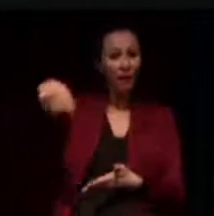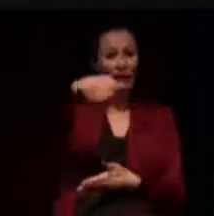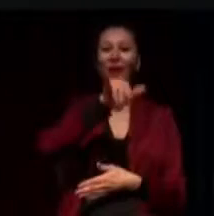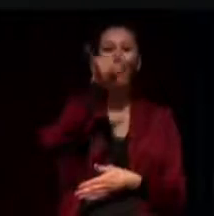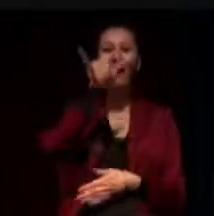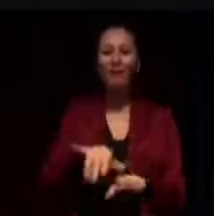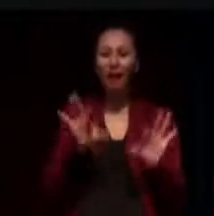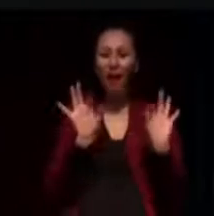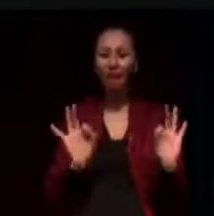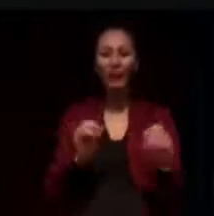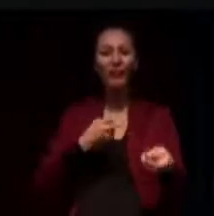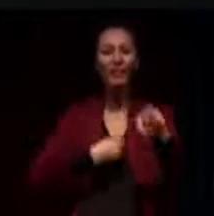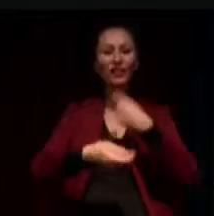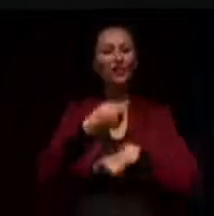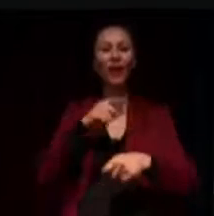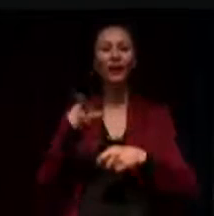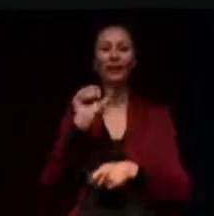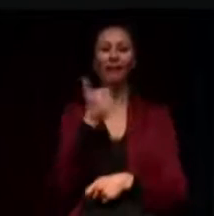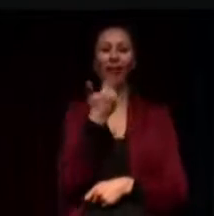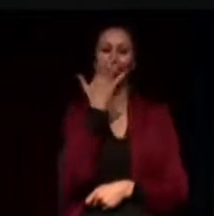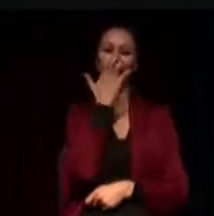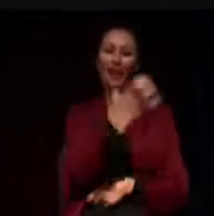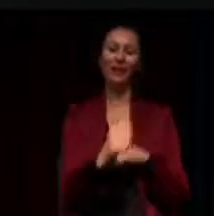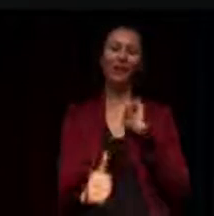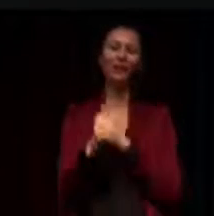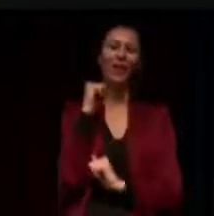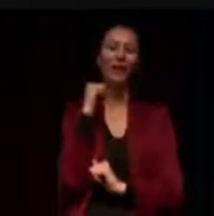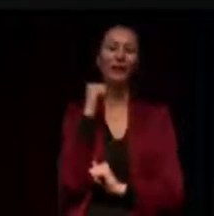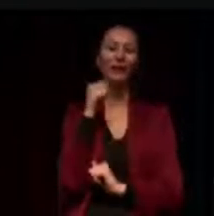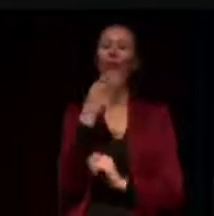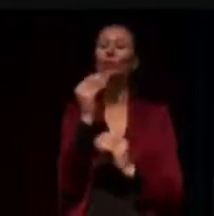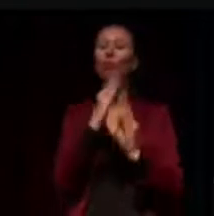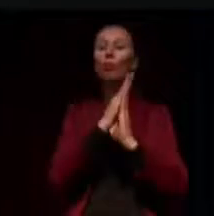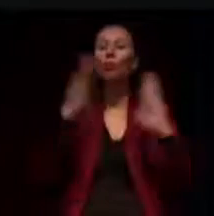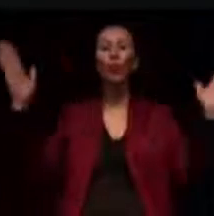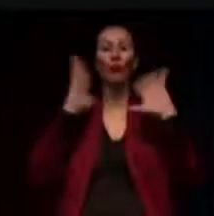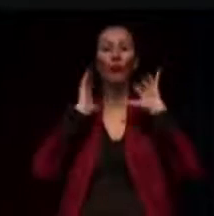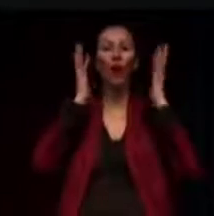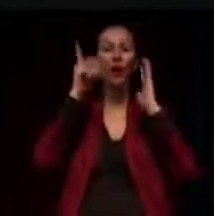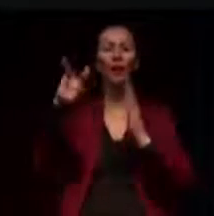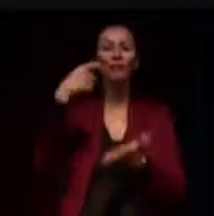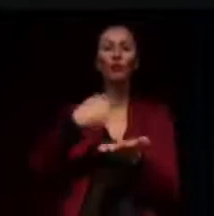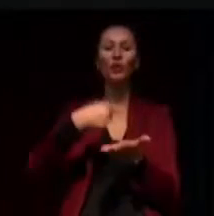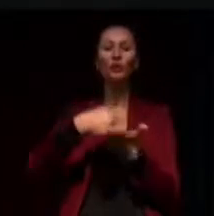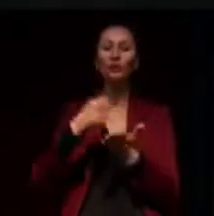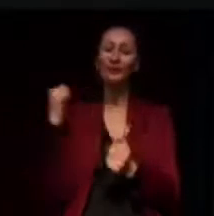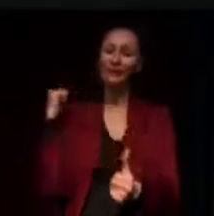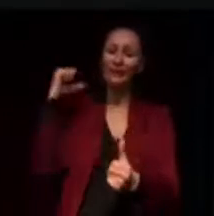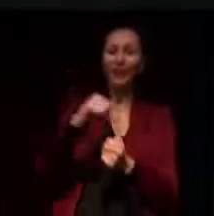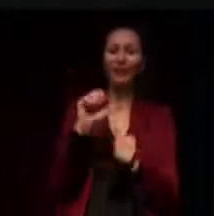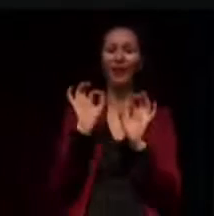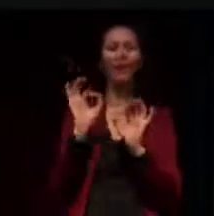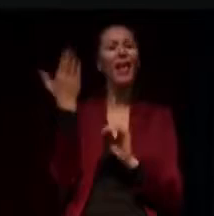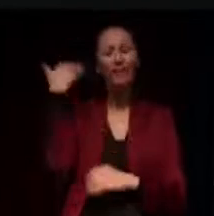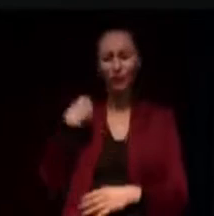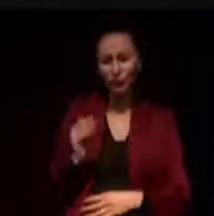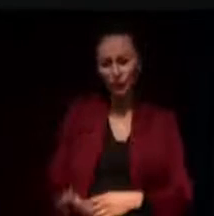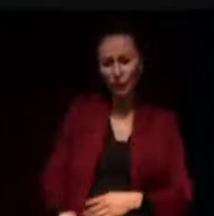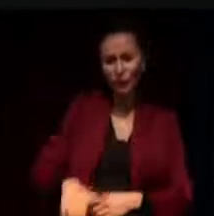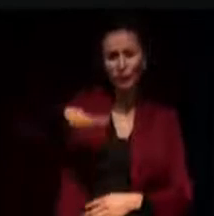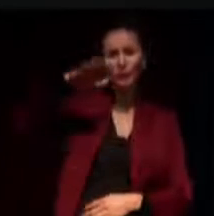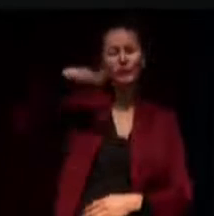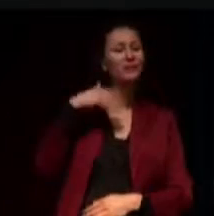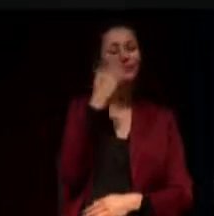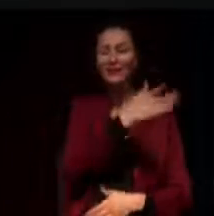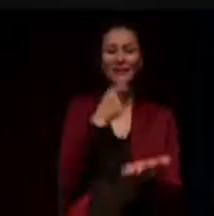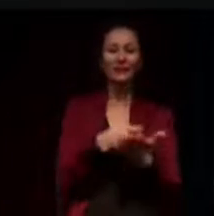hak ettiği ticari değeri tekrar geri vermek. Orada bir büyük bir ticari faaliyetlerin tekrar başlamasını sağlamak. Eskiden çocukluğumuzda